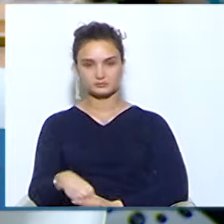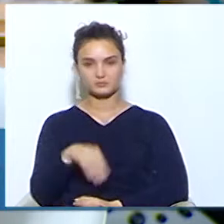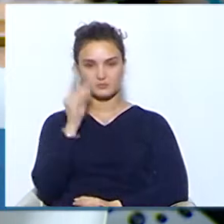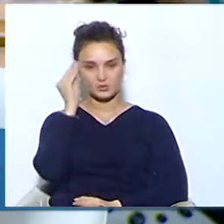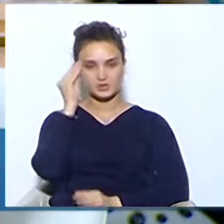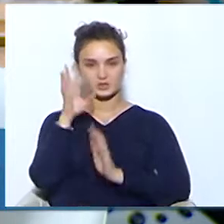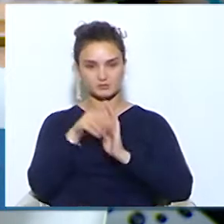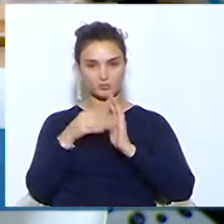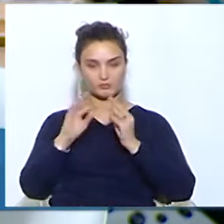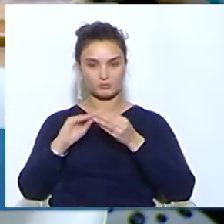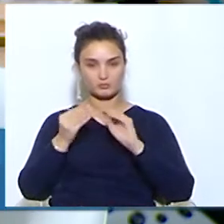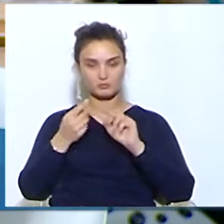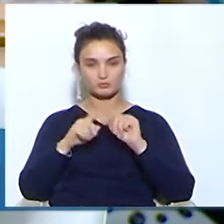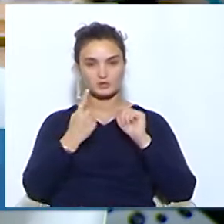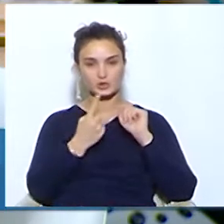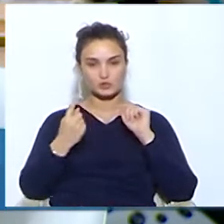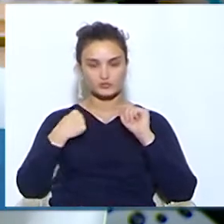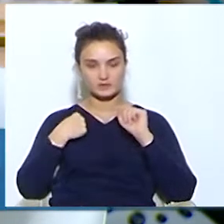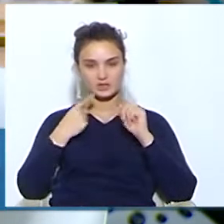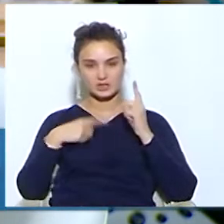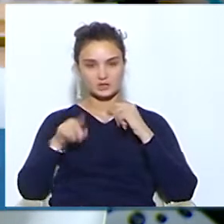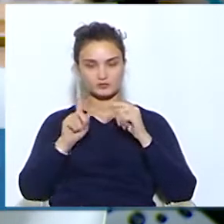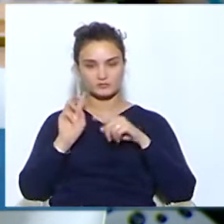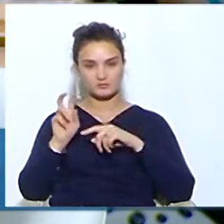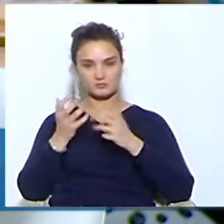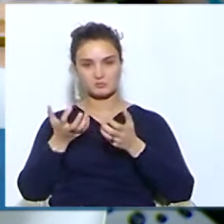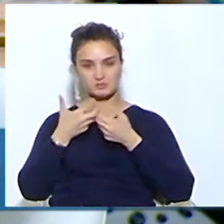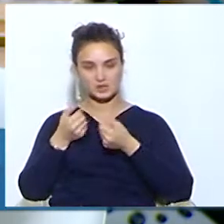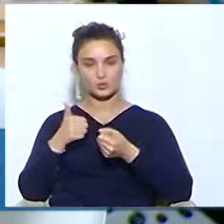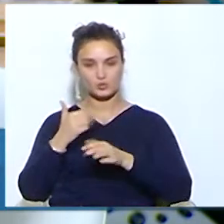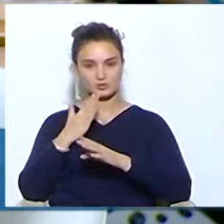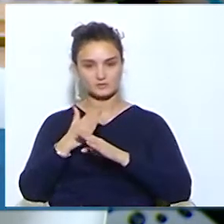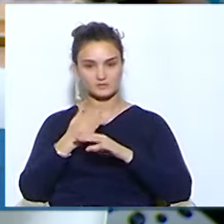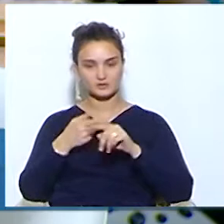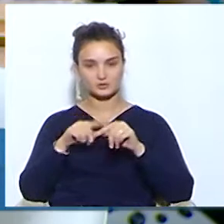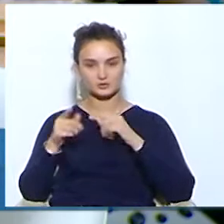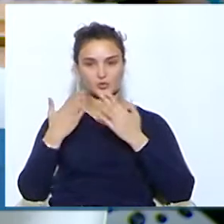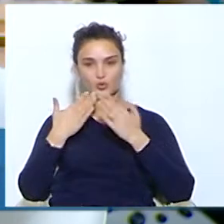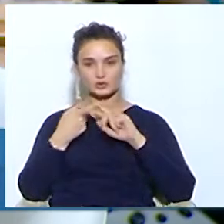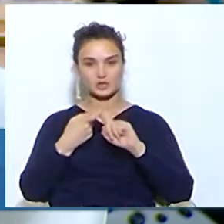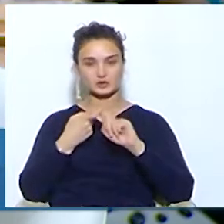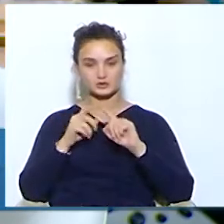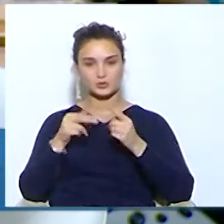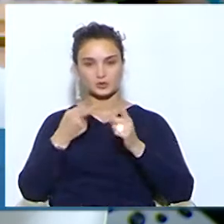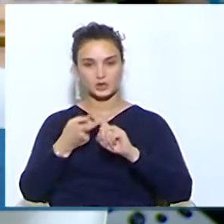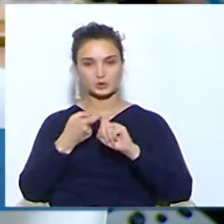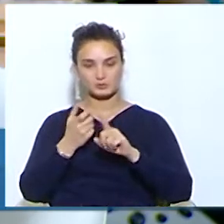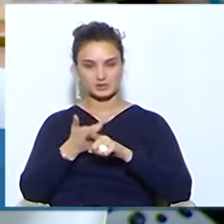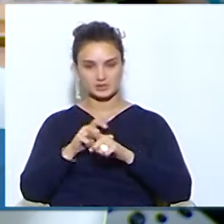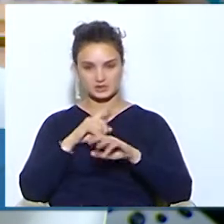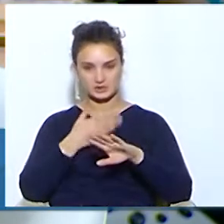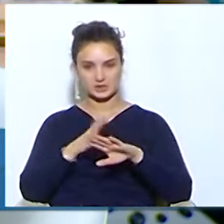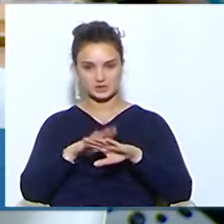მოიაზრება აქ უკვე პრობლემა, იმიტომ რომ თითოეული ჩვენთაგანი, რომ ჩვენ ვიაროთ და მიმიღე როგორიც ვარ, ანუ კონტაქტი და ურთიერთობები ძალიან